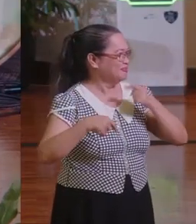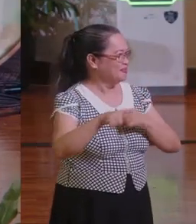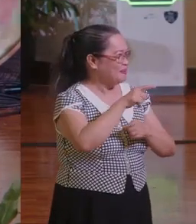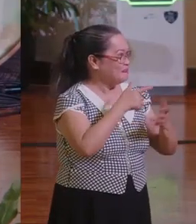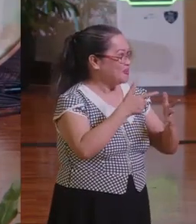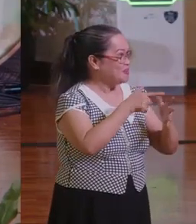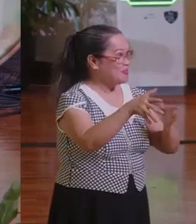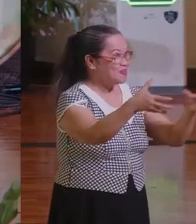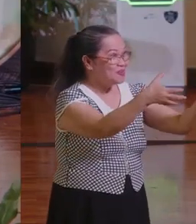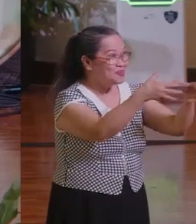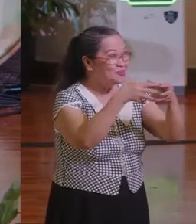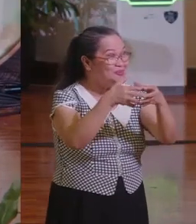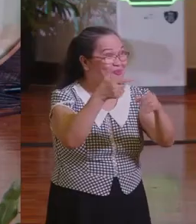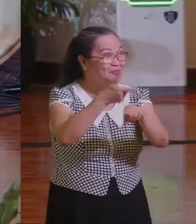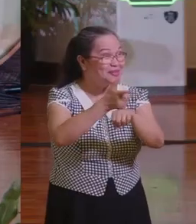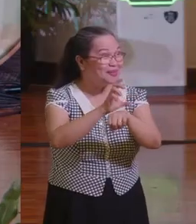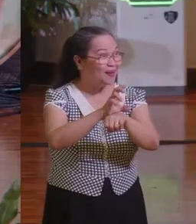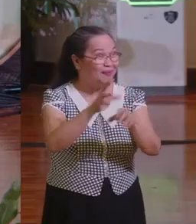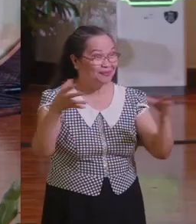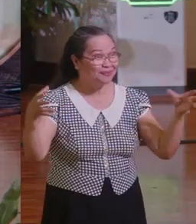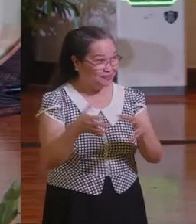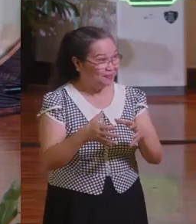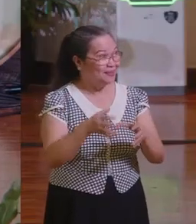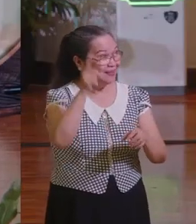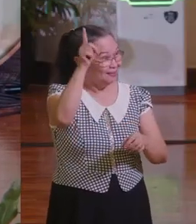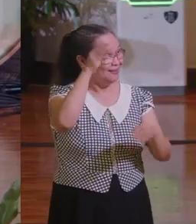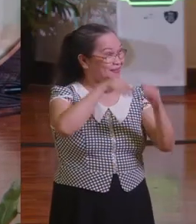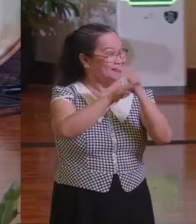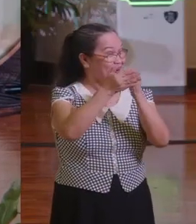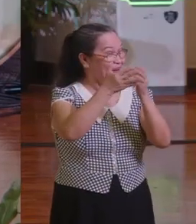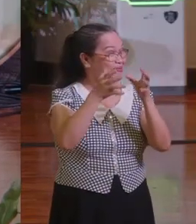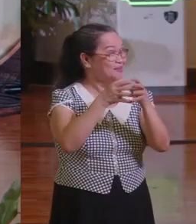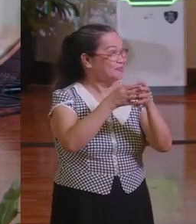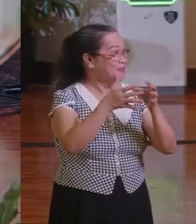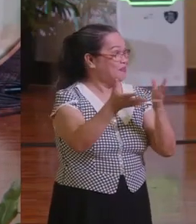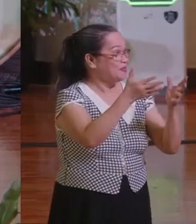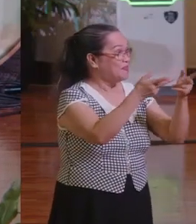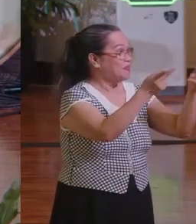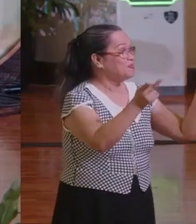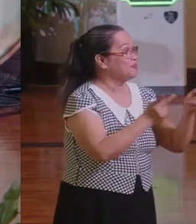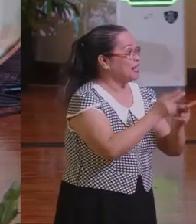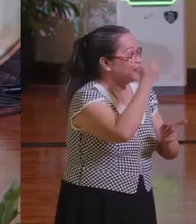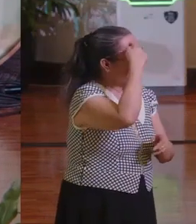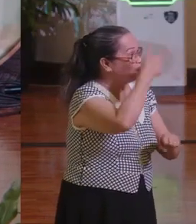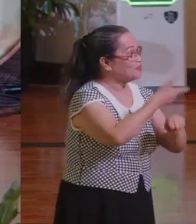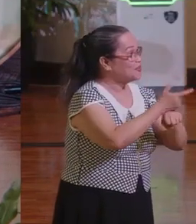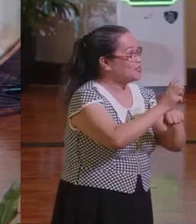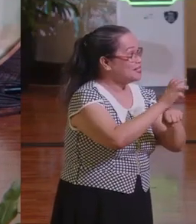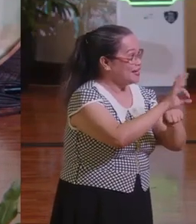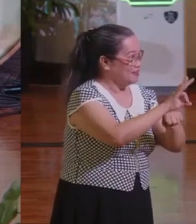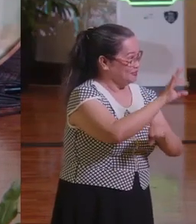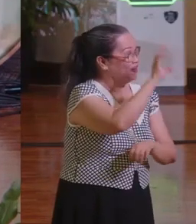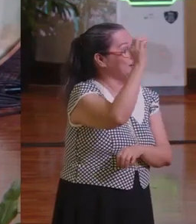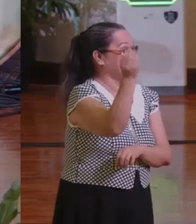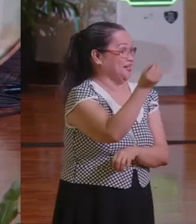ang magkakapatid dito sa GCF. No, kapag tayo nasa langit na, meron sigurong lugar doon para sa GCF